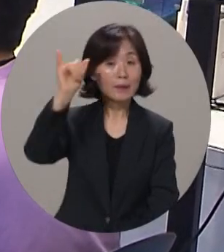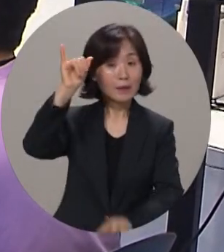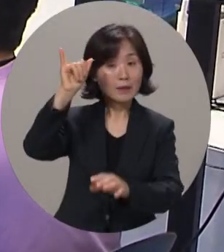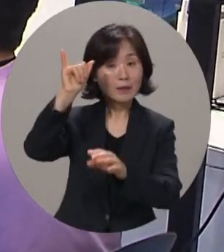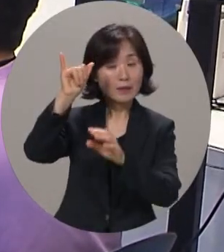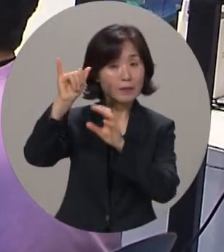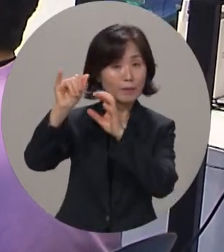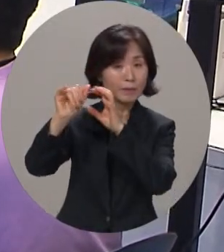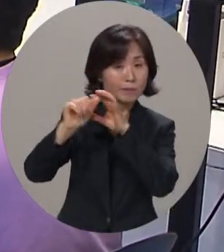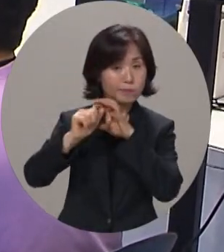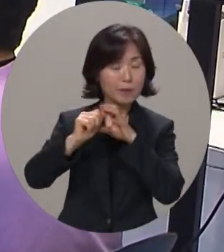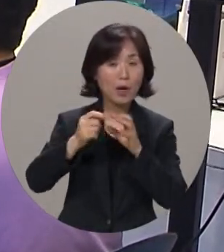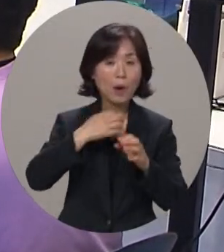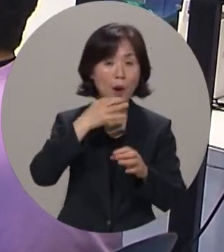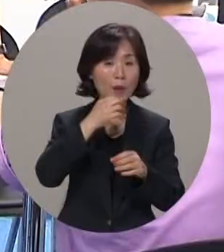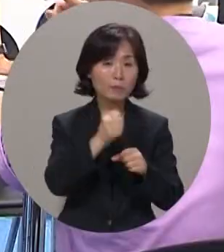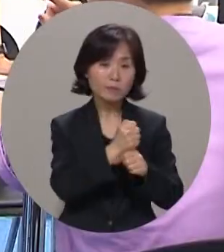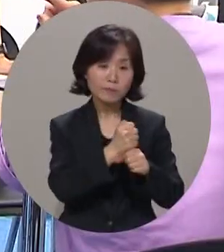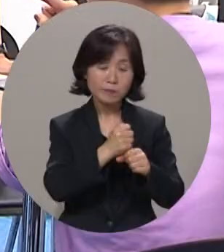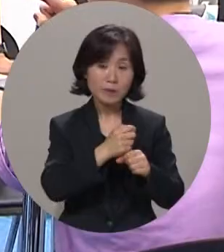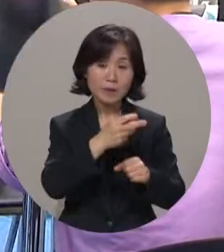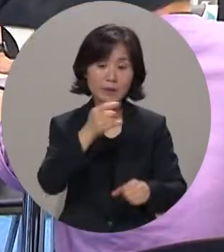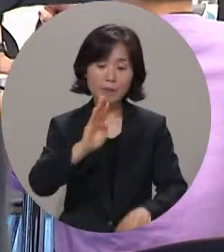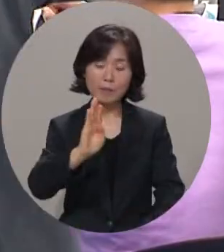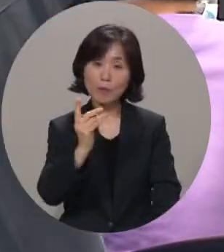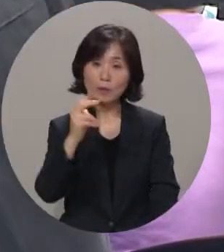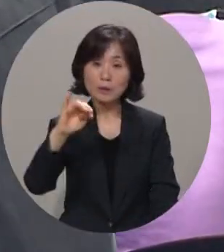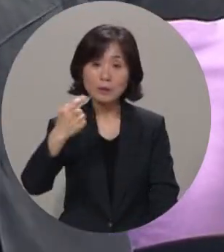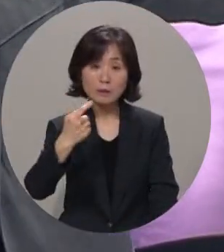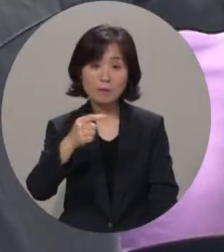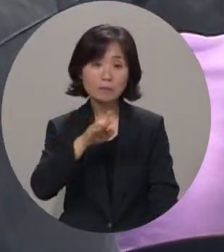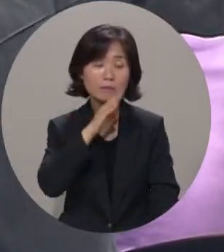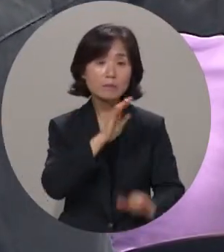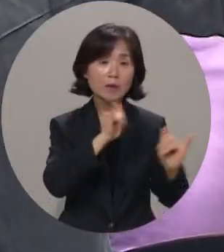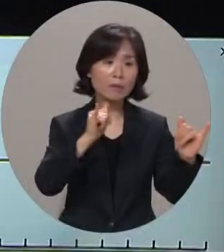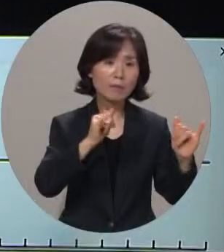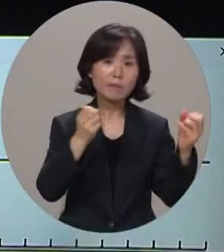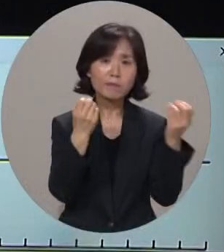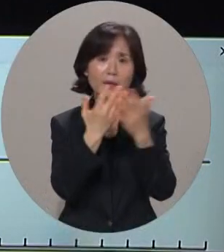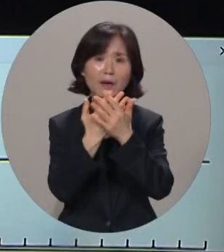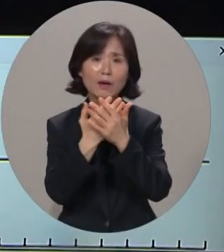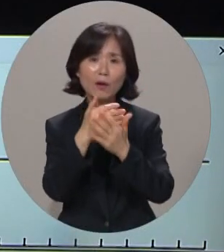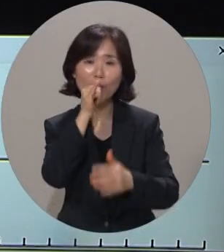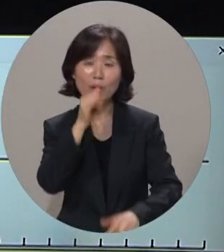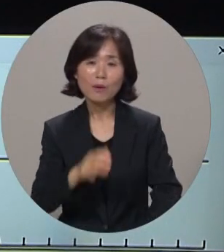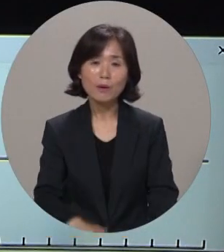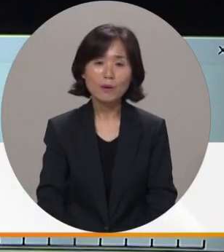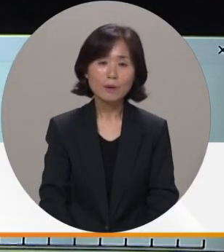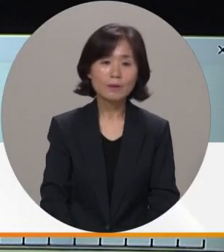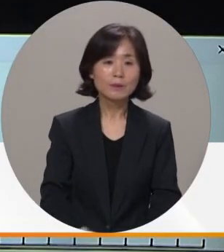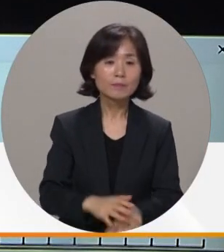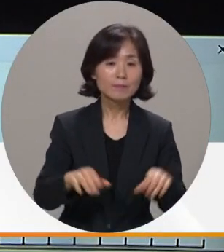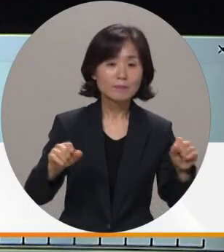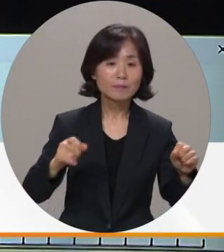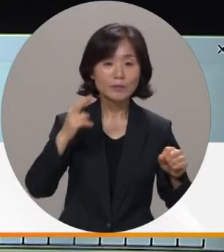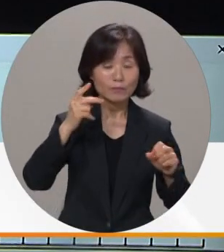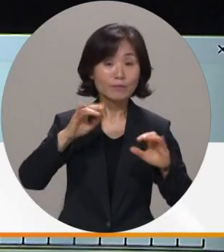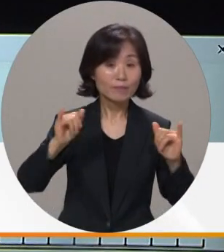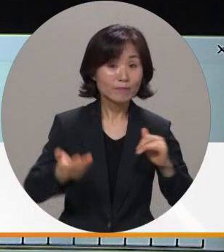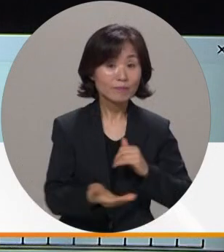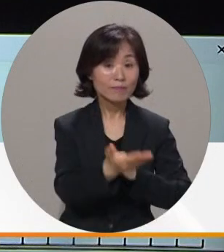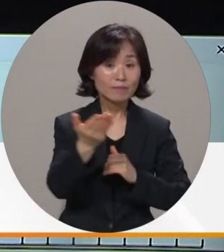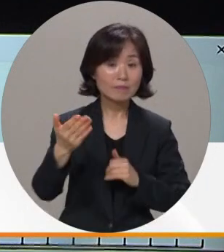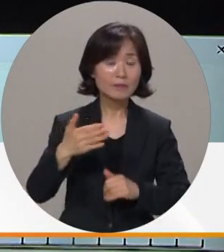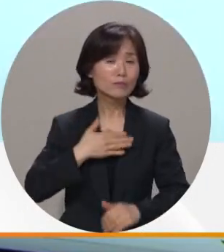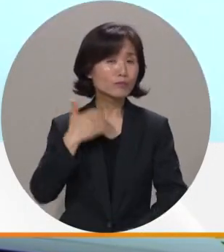인공지능으로 조작된 목소리, 딥보이스는 자칫하면 실제로 착각하기 쉽습니다. Hello there, my fellow Americans. This is Joe